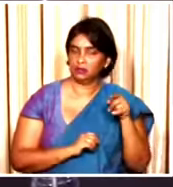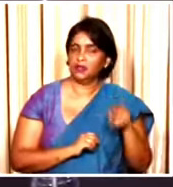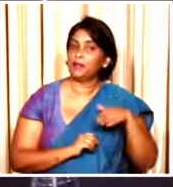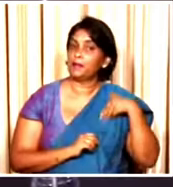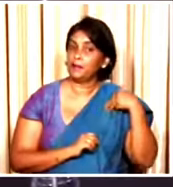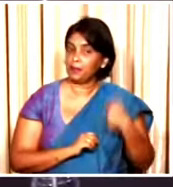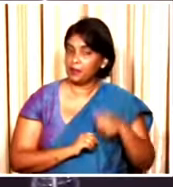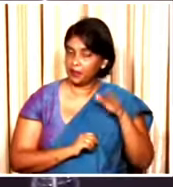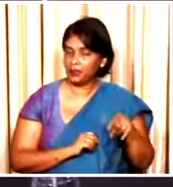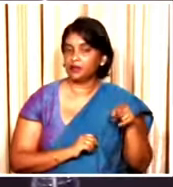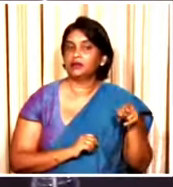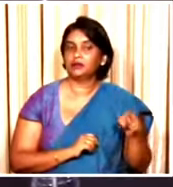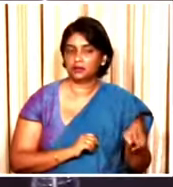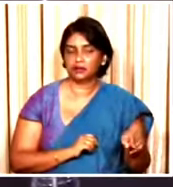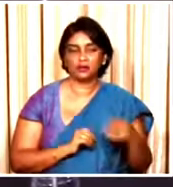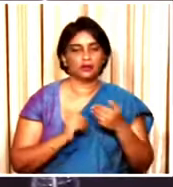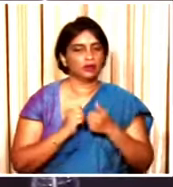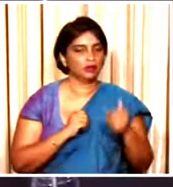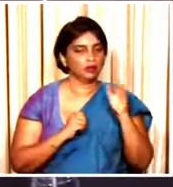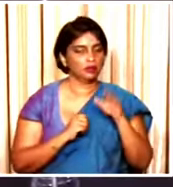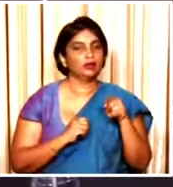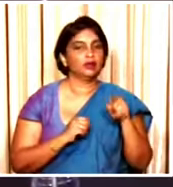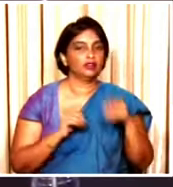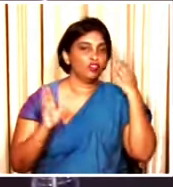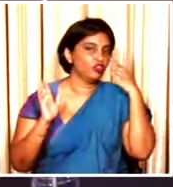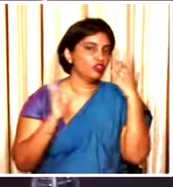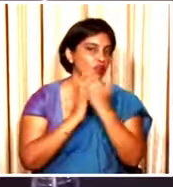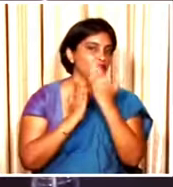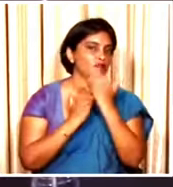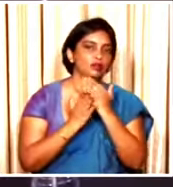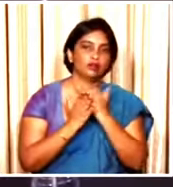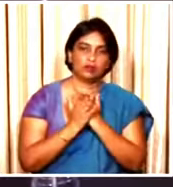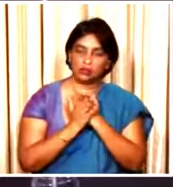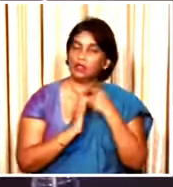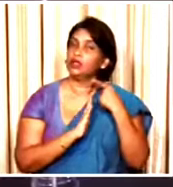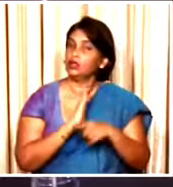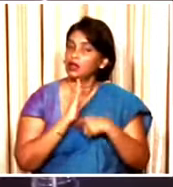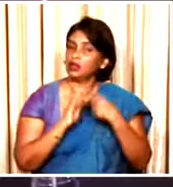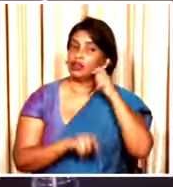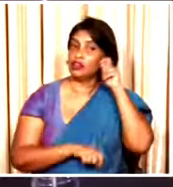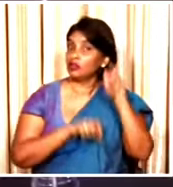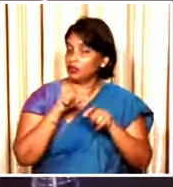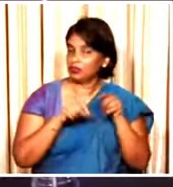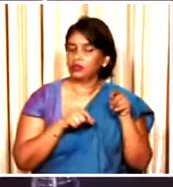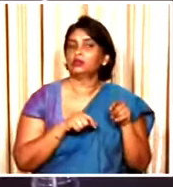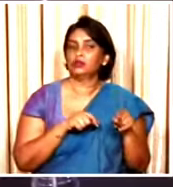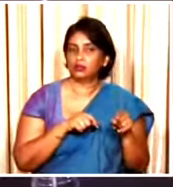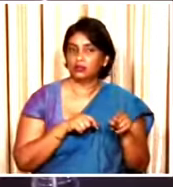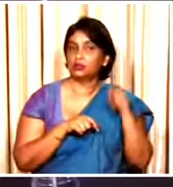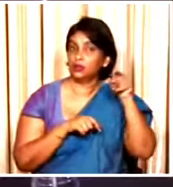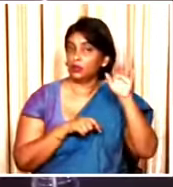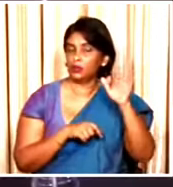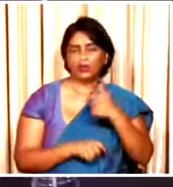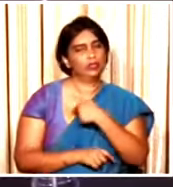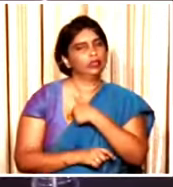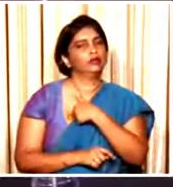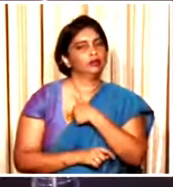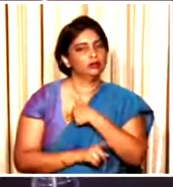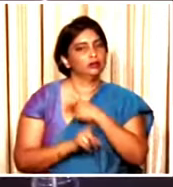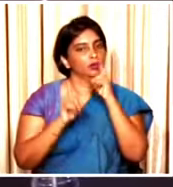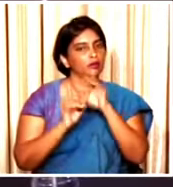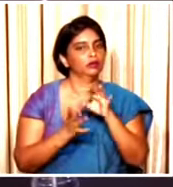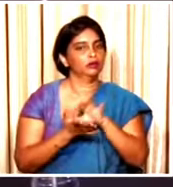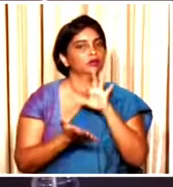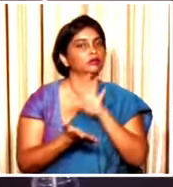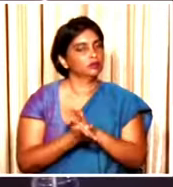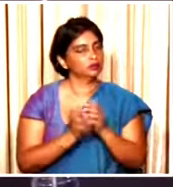ප්‍රධාන වශයෙන්ම මේ සිදුවෙන දේවල් පිළිබඳව මේ රටේ ජනතාව ඒ අයගේ හෘද සාක්ෂිය අනුව තීන්දුව